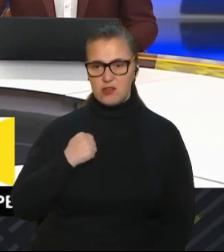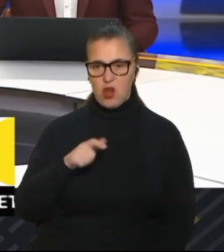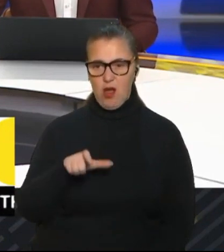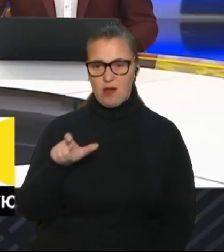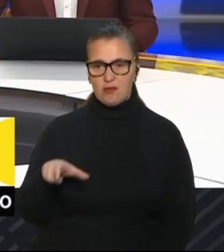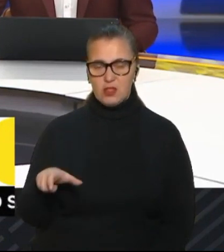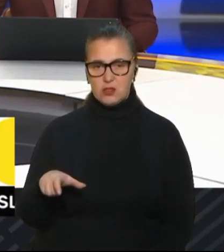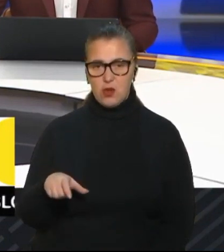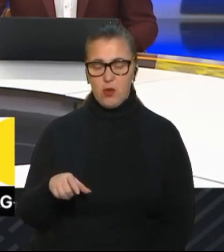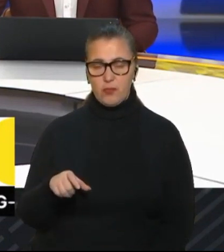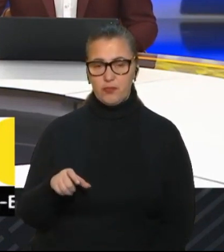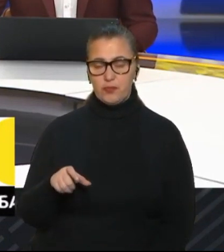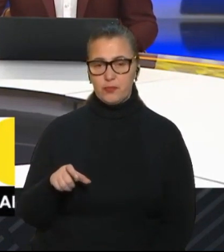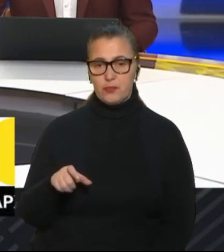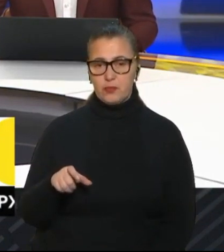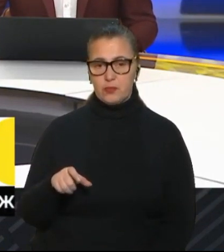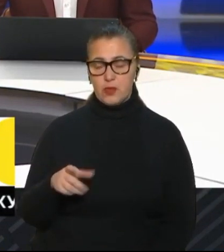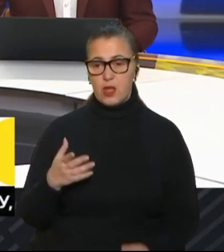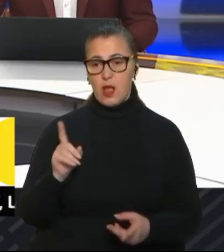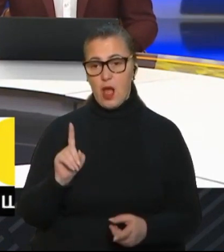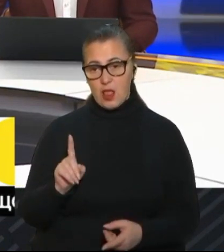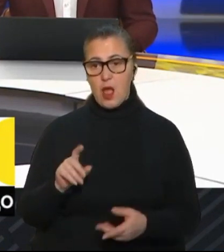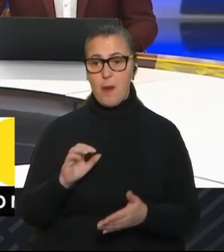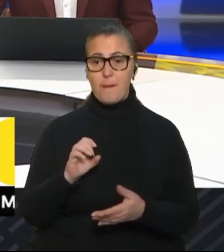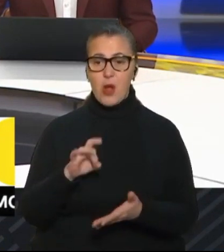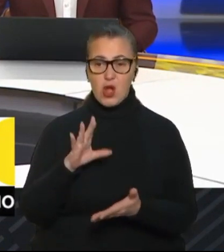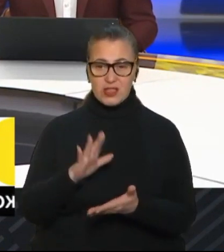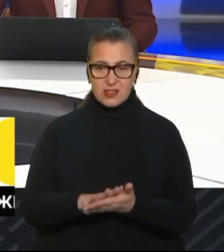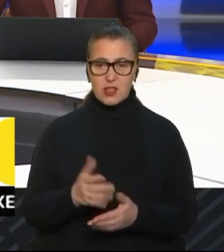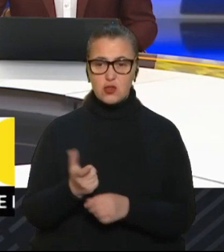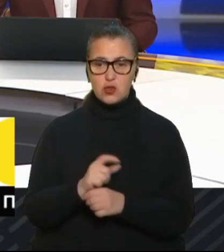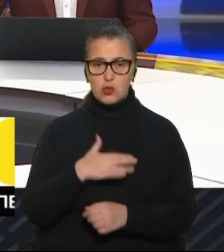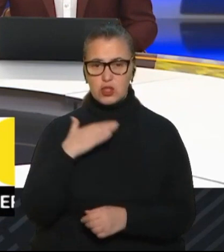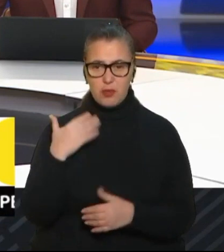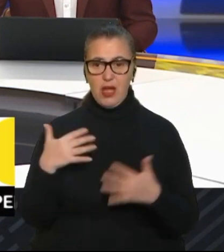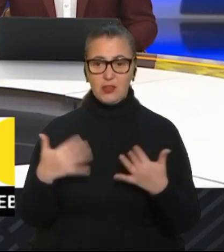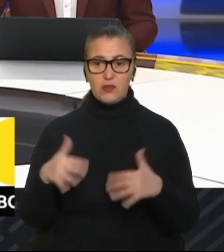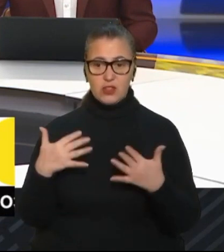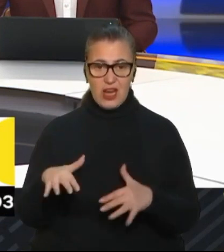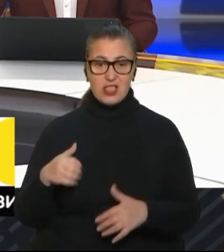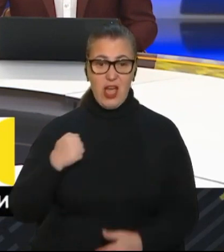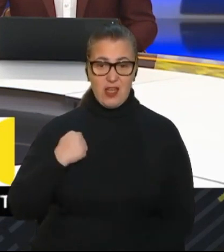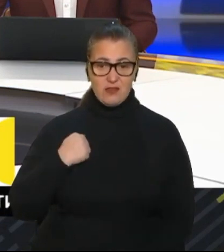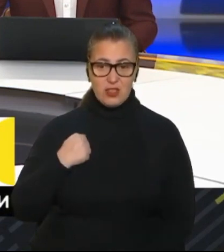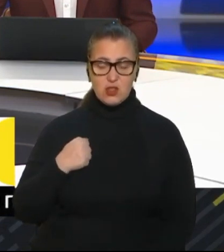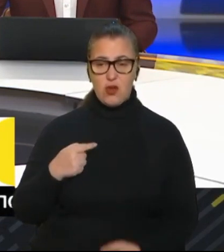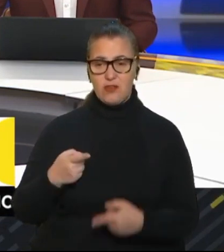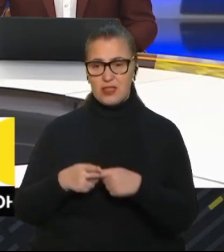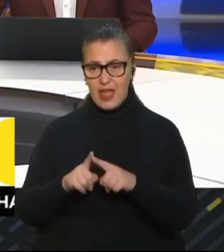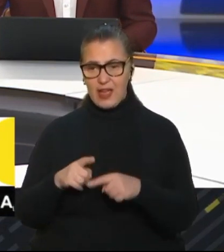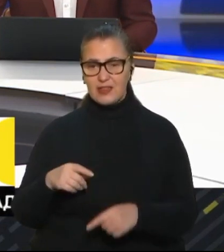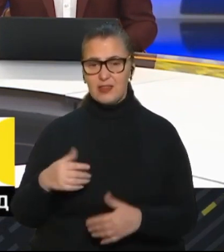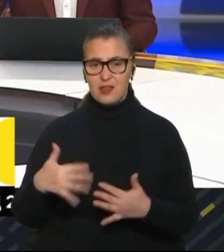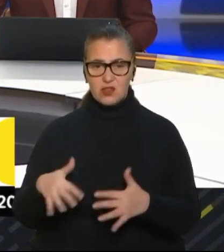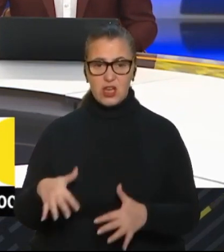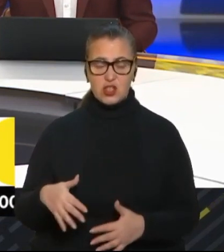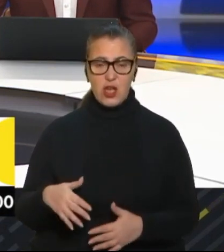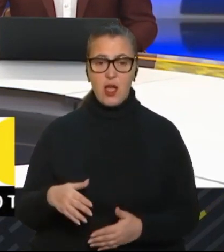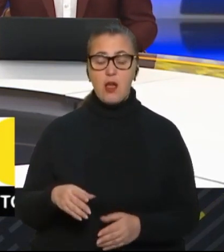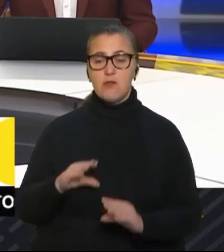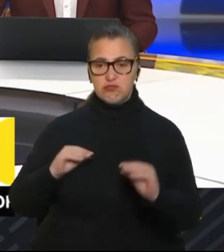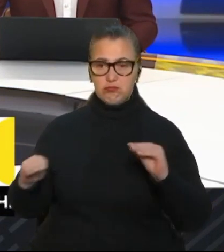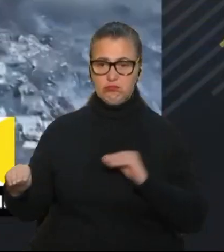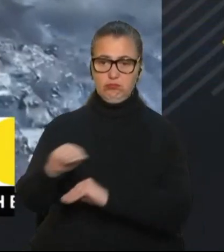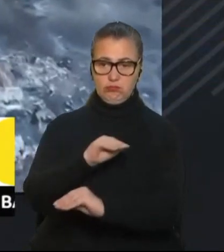через те, що постійно дуже багато втрачає особового складу і техніки, здійснюється ротація